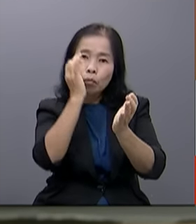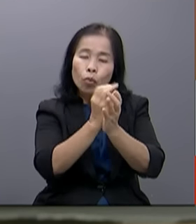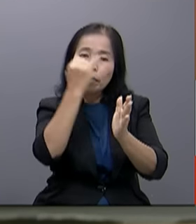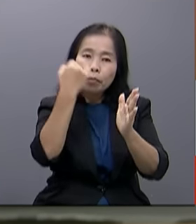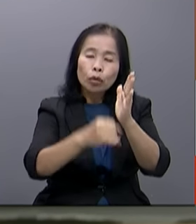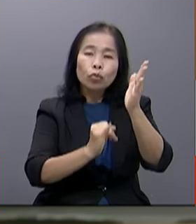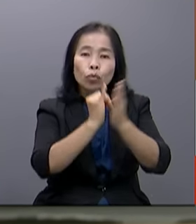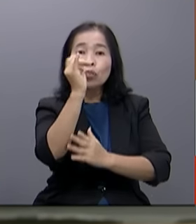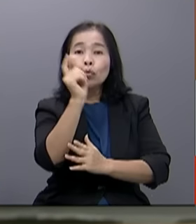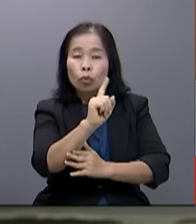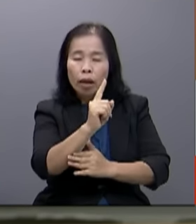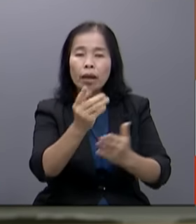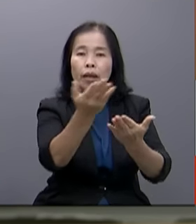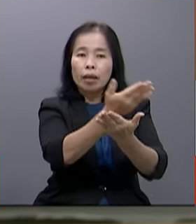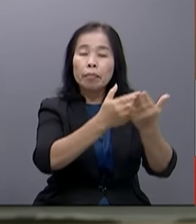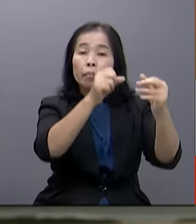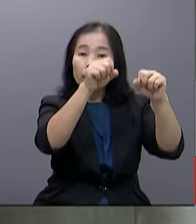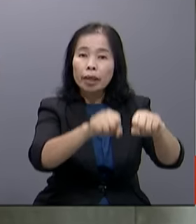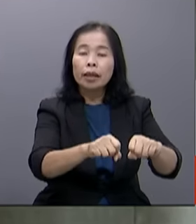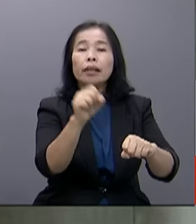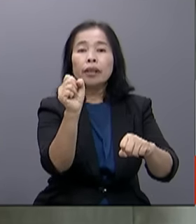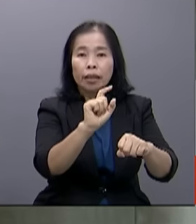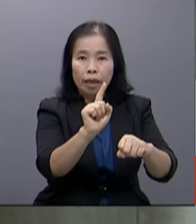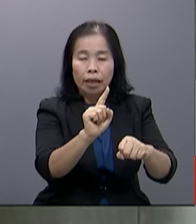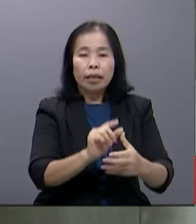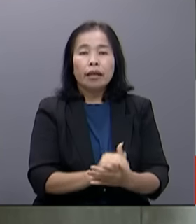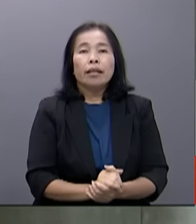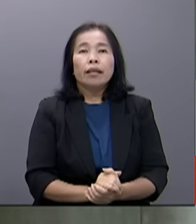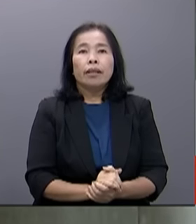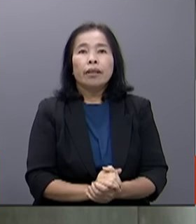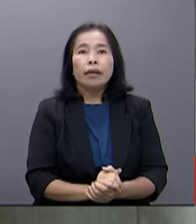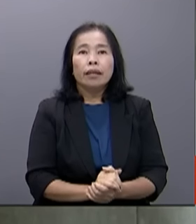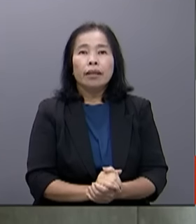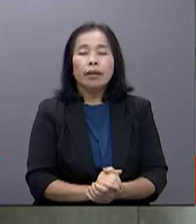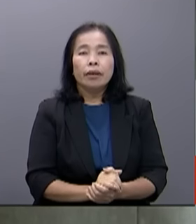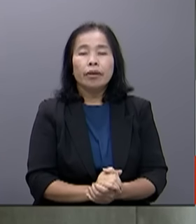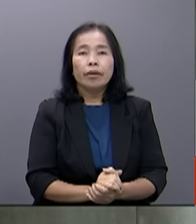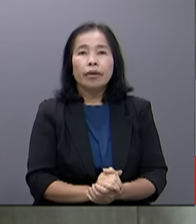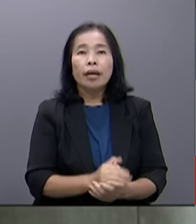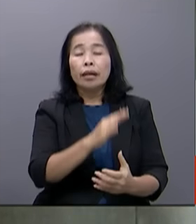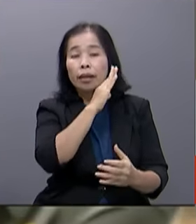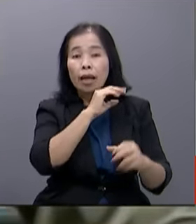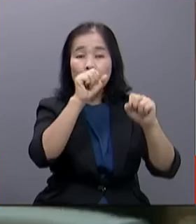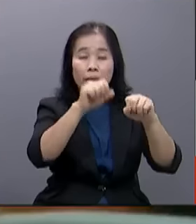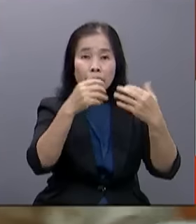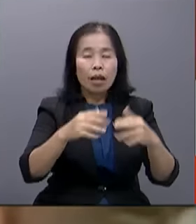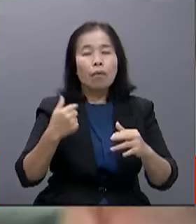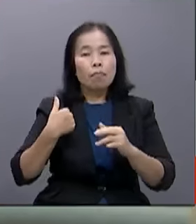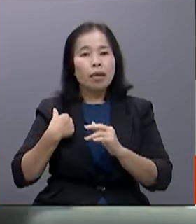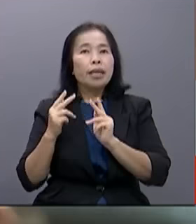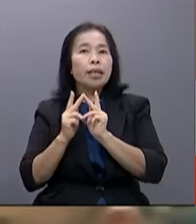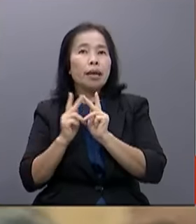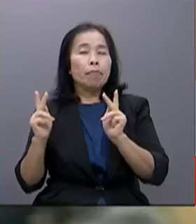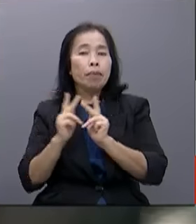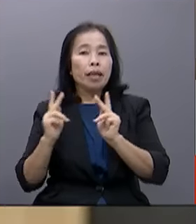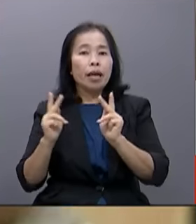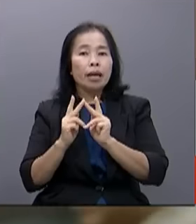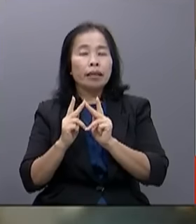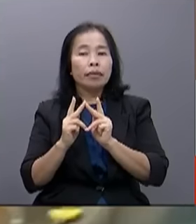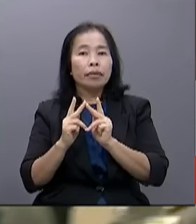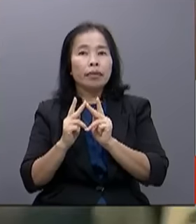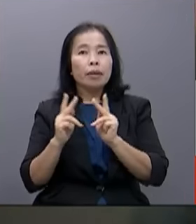ก็ยังยืนยันว่าการที่ตัวนะการที่ท่านรักษาราชการได้ออก